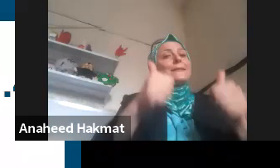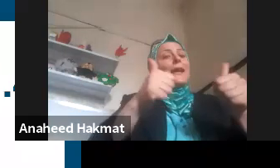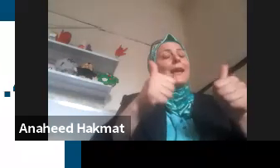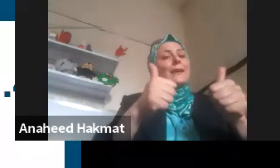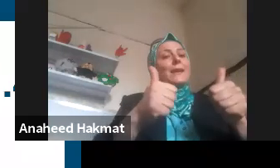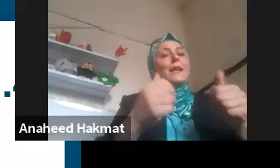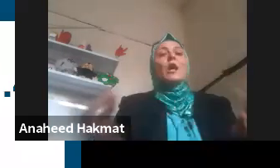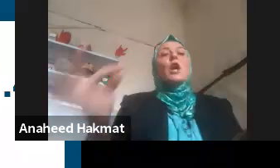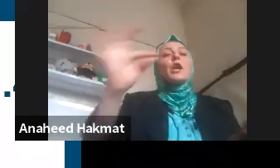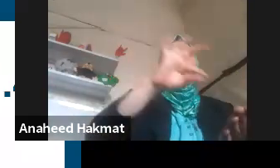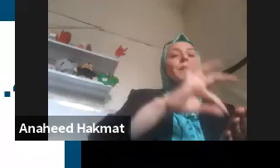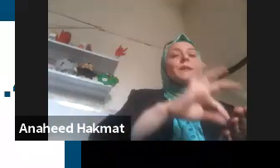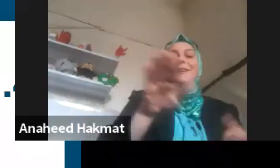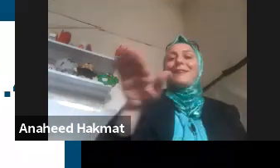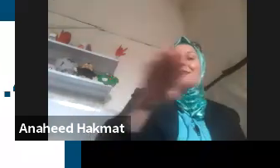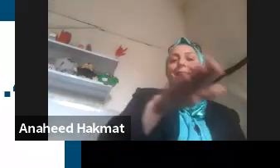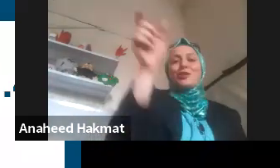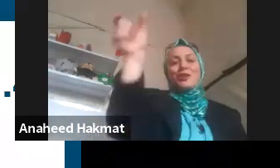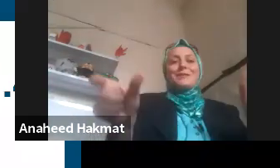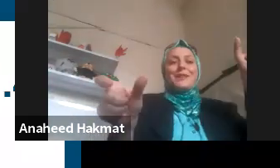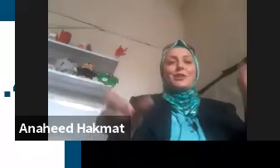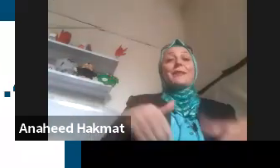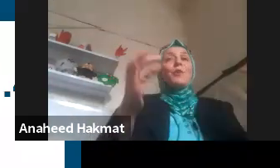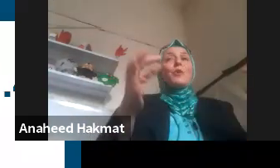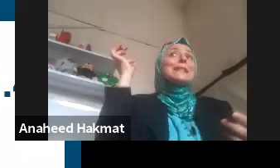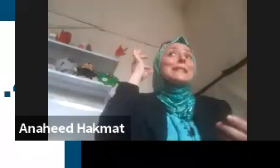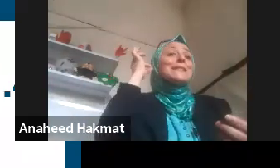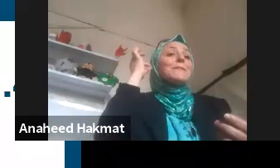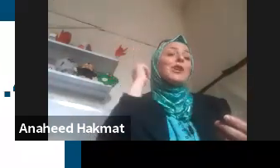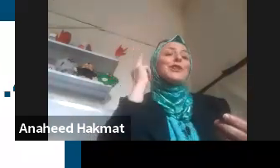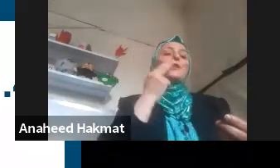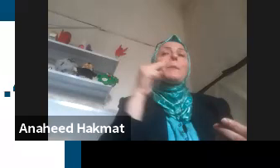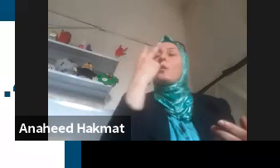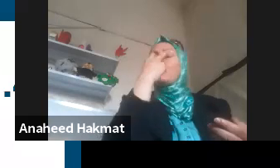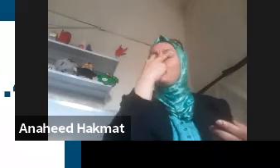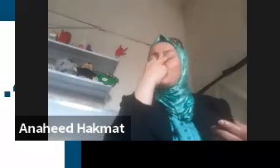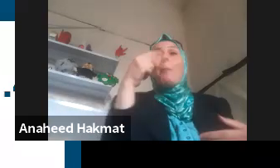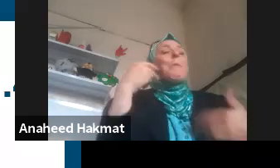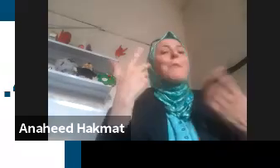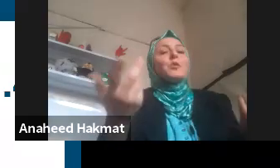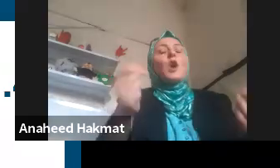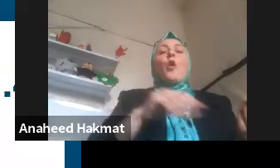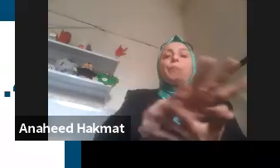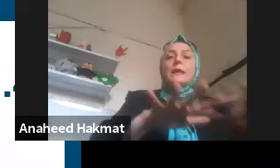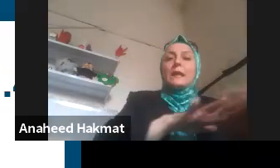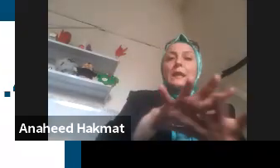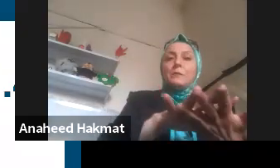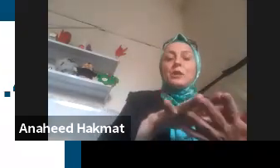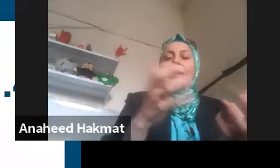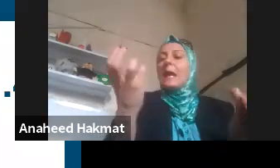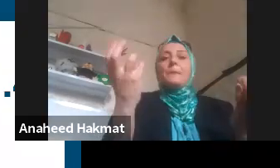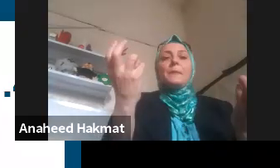يوصل للأشخاص حتى اللي مش قادرين يسمعوا أو مش قادرين يقشعوا أو عندهم مشكلة باستخدام أصابعهم